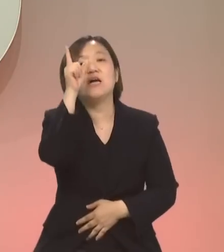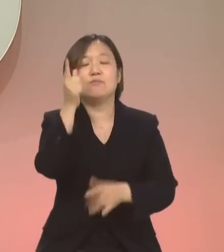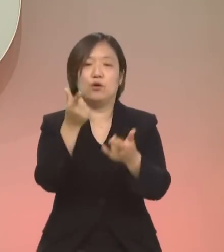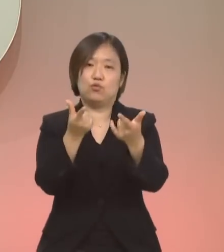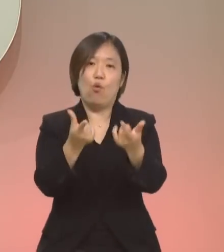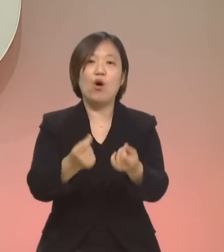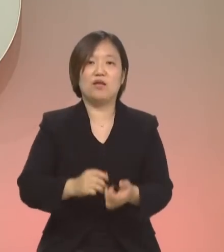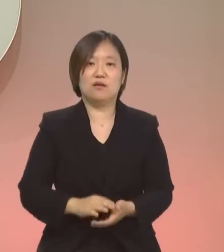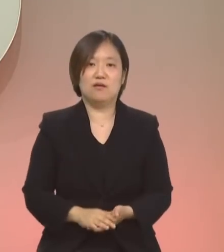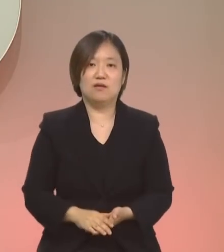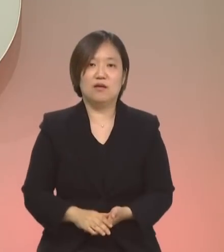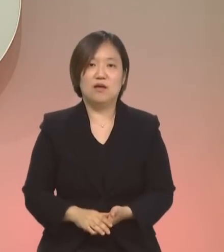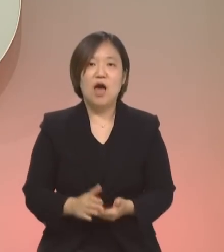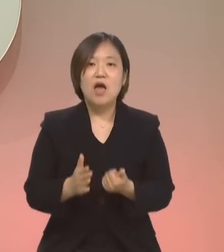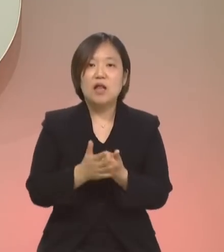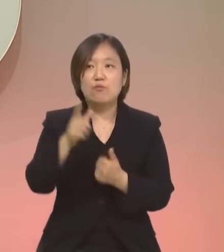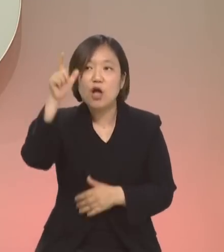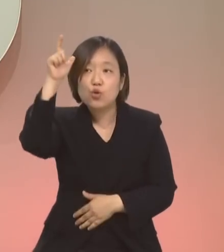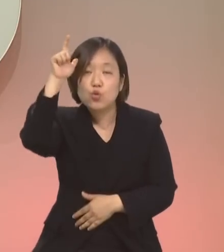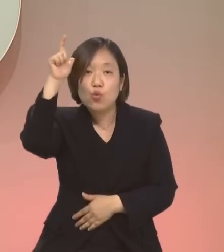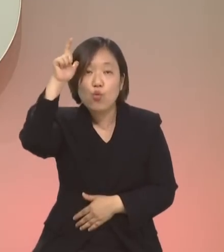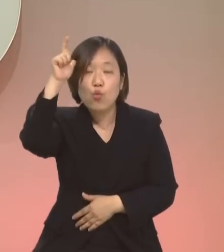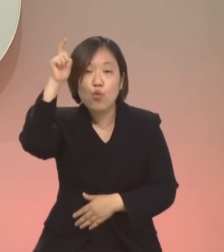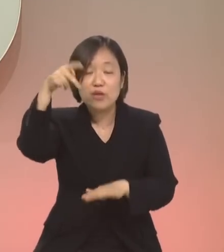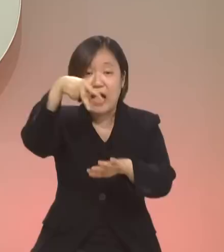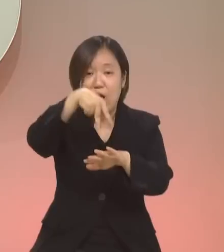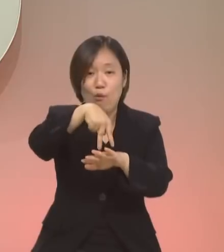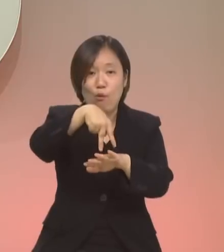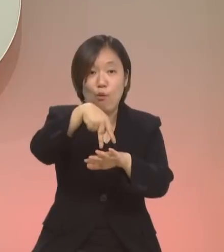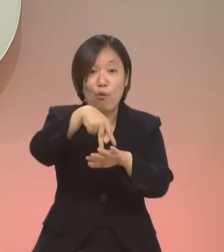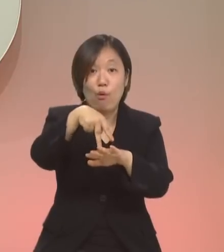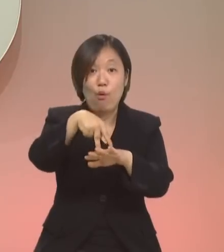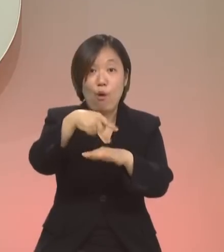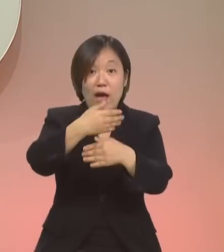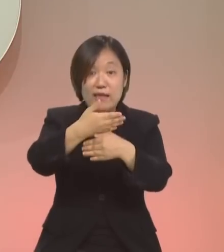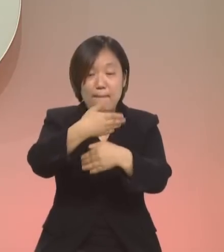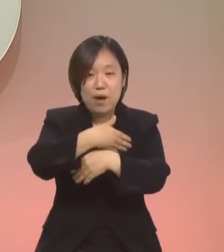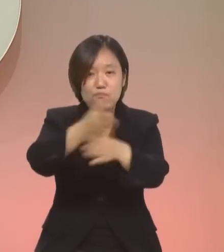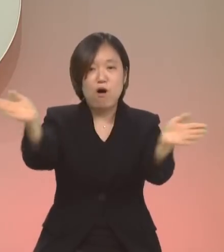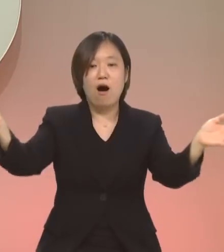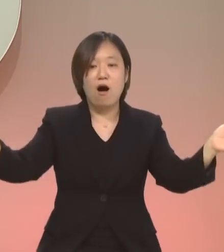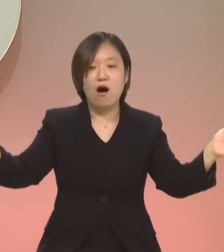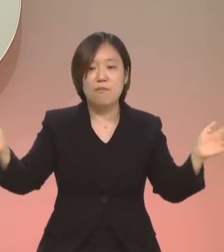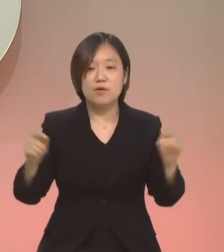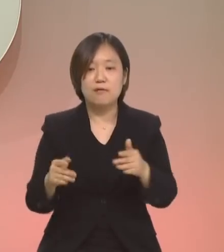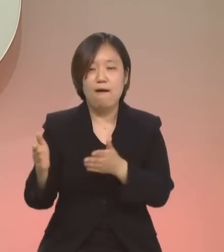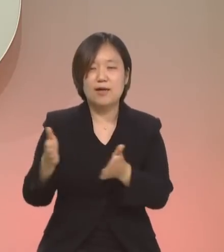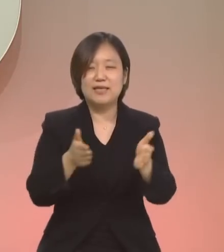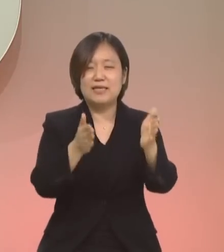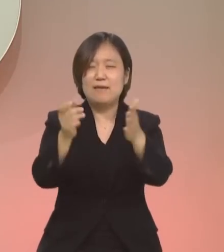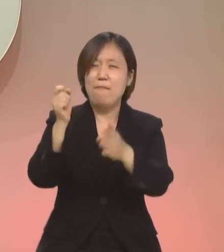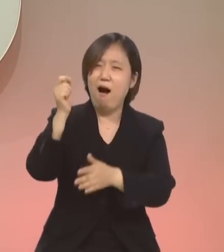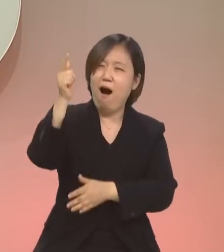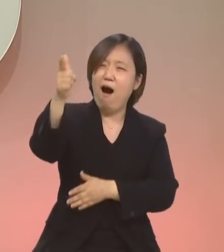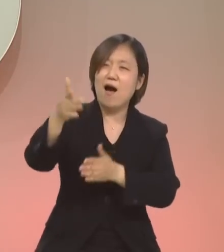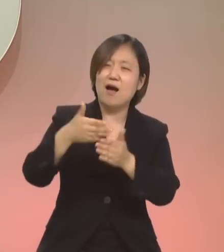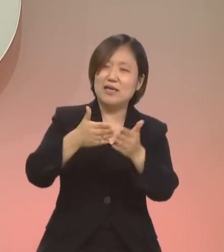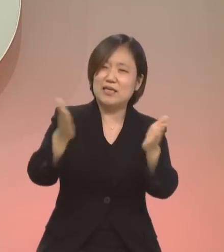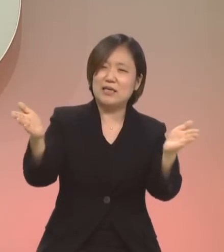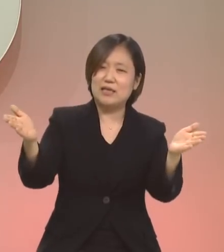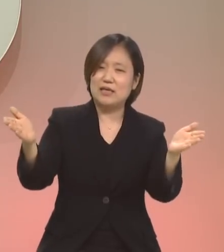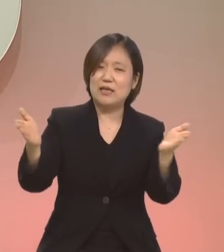소를 타고 담벼락을 무너뜨리면서 저 막 질을 척척 저 먼 길을 떠나니